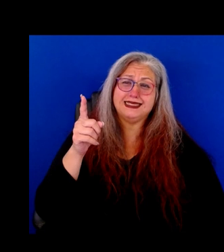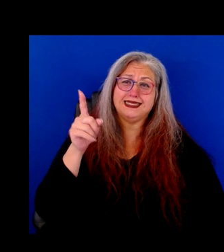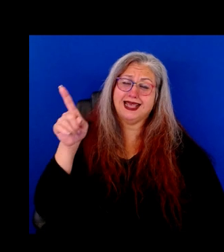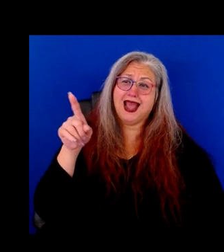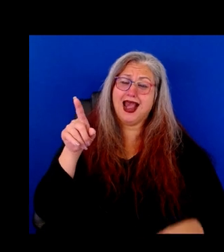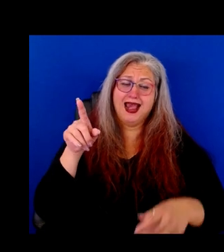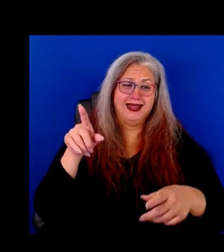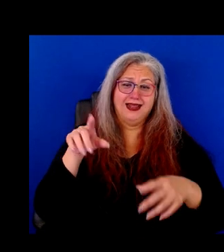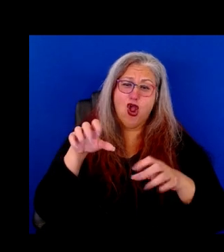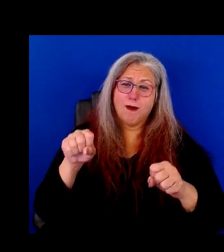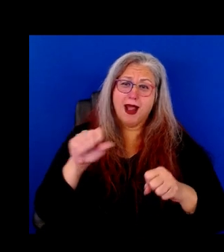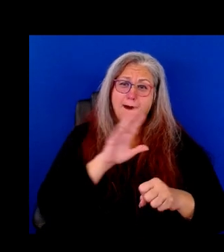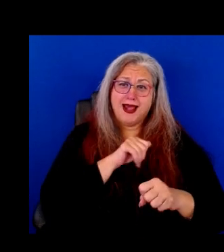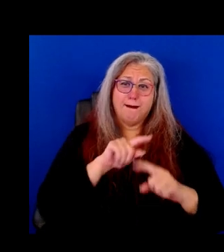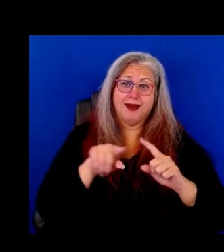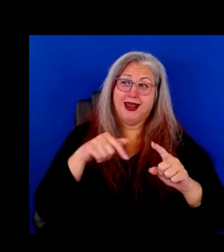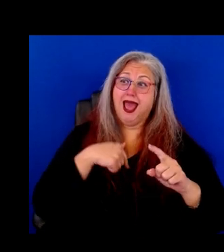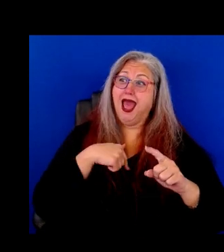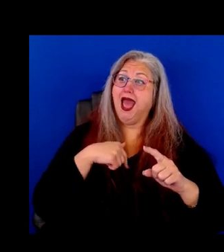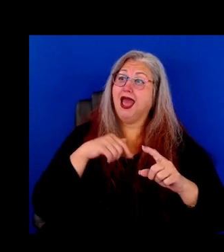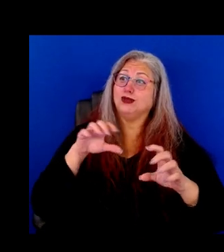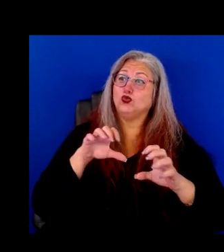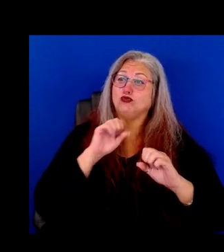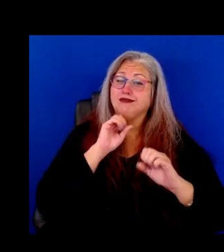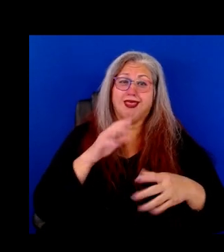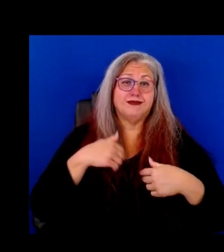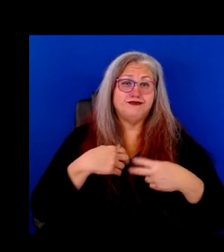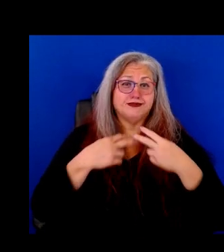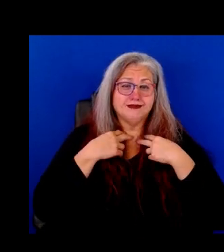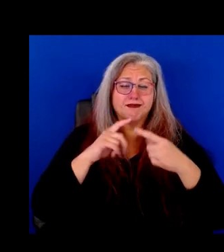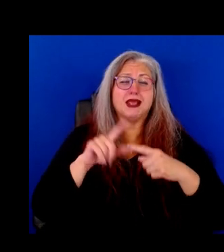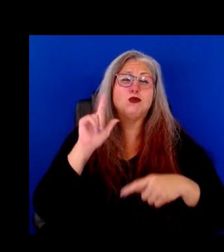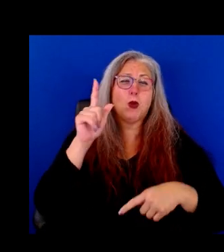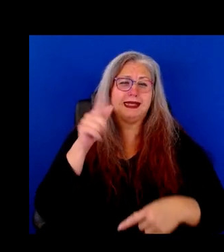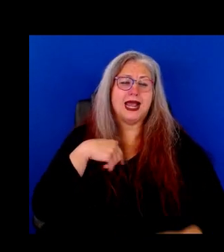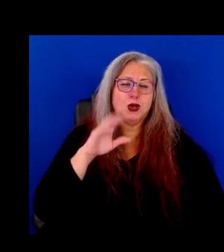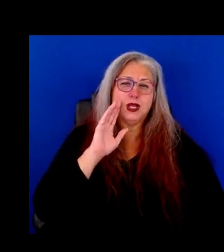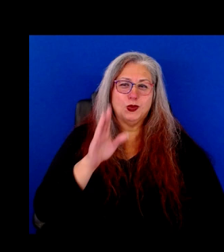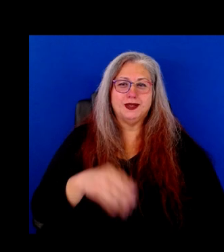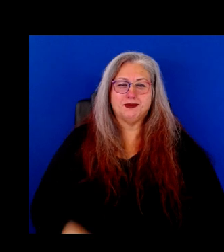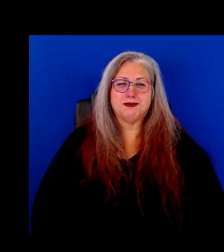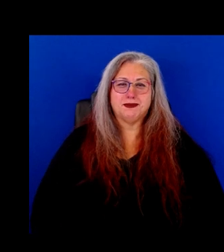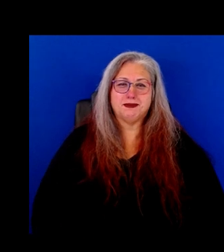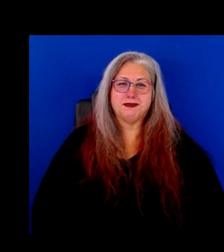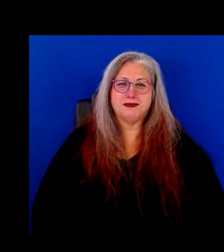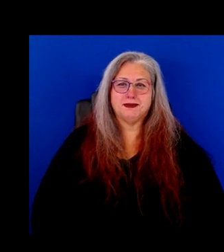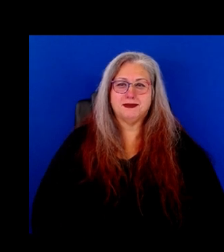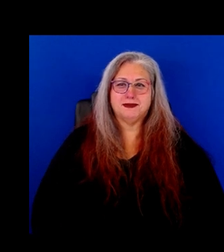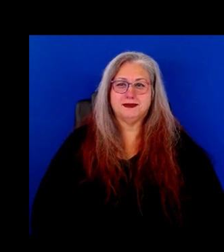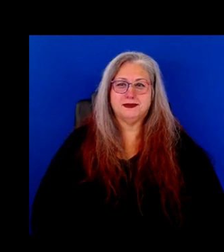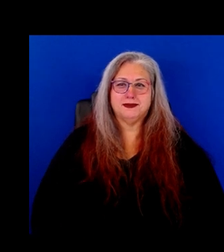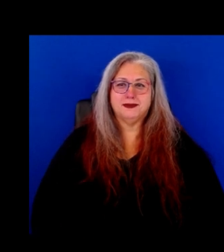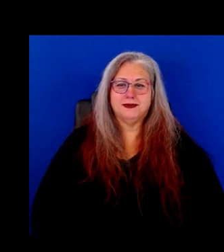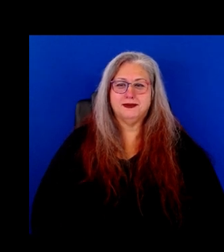occupied Palestine, and I can't do anything about it. But it's okay. One day we will. إن شاء الله إن إن شاء شاء